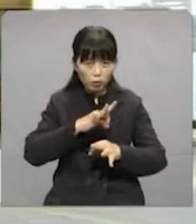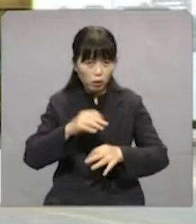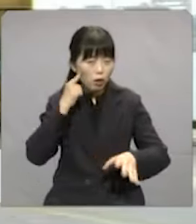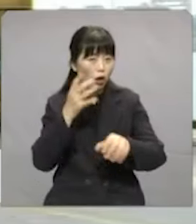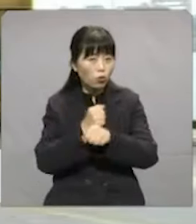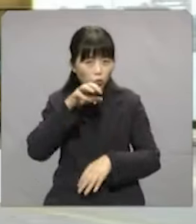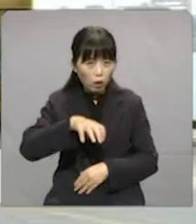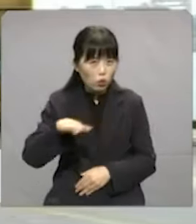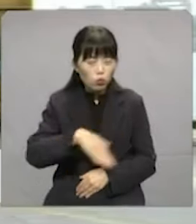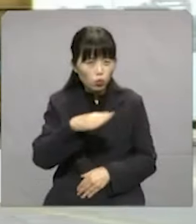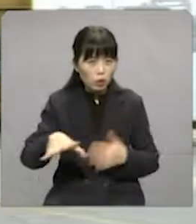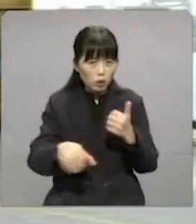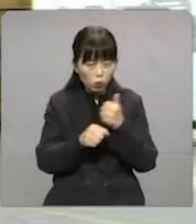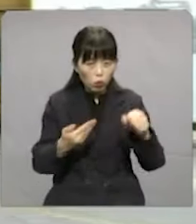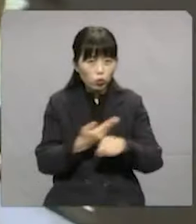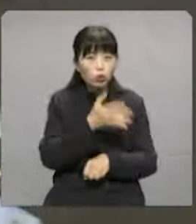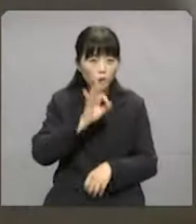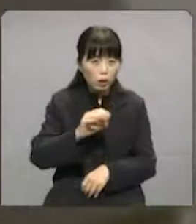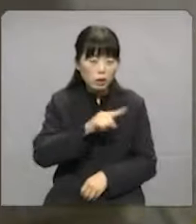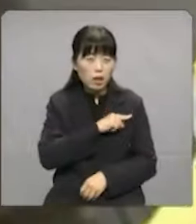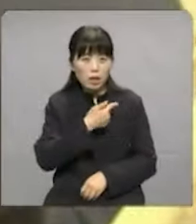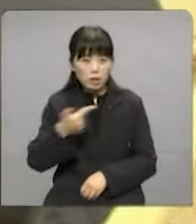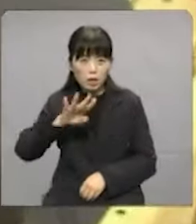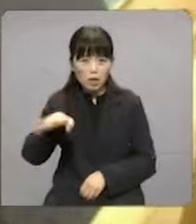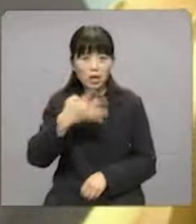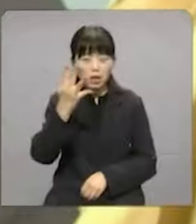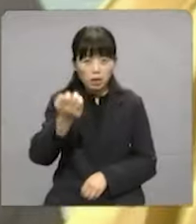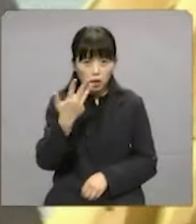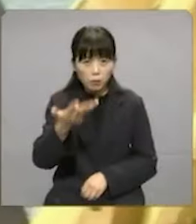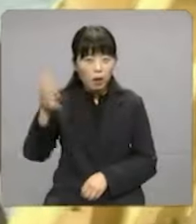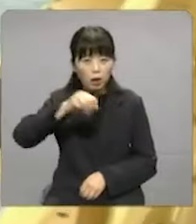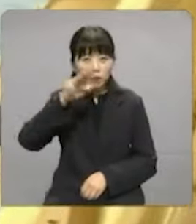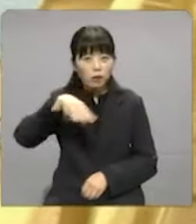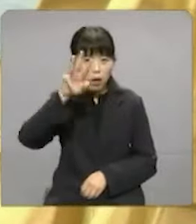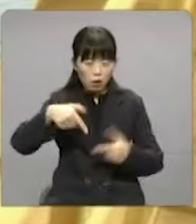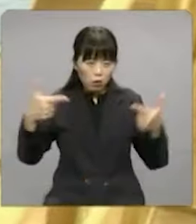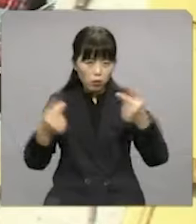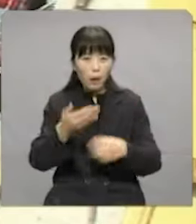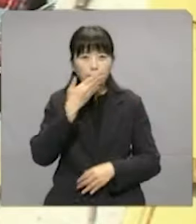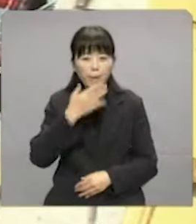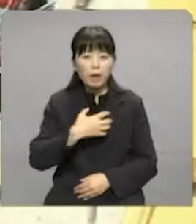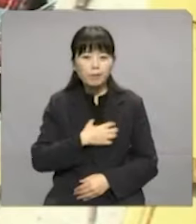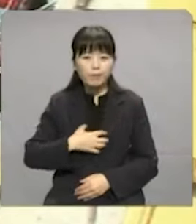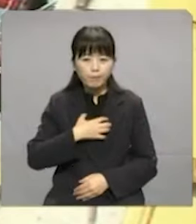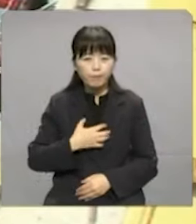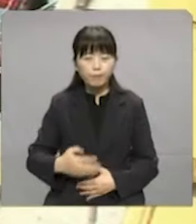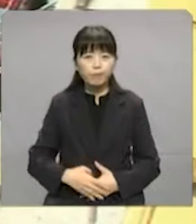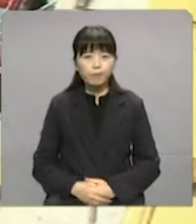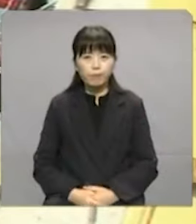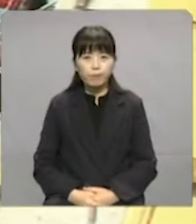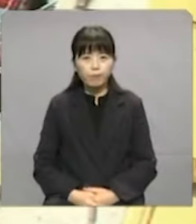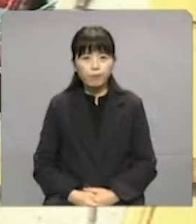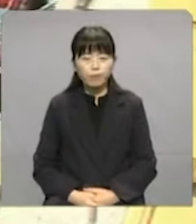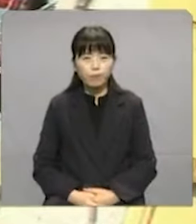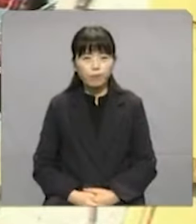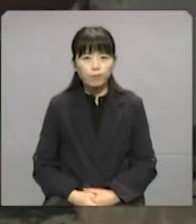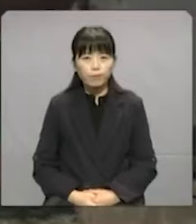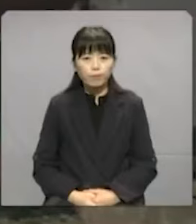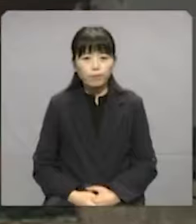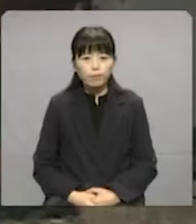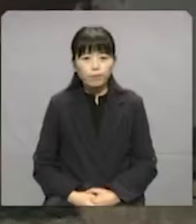대외경제정책연구원은 우리 총 수출액이 최대 448억 달러 감소할 수 있다고 우려했습니다. OBS